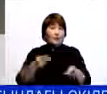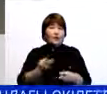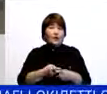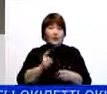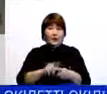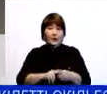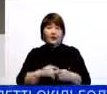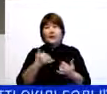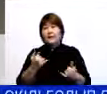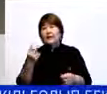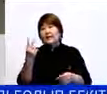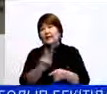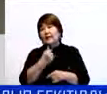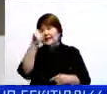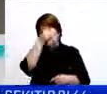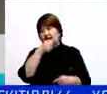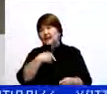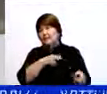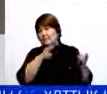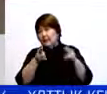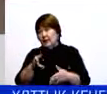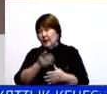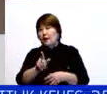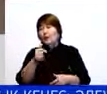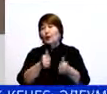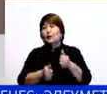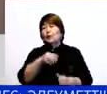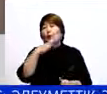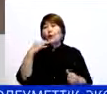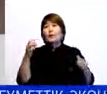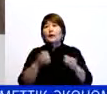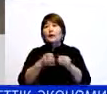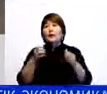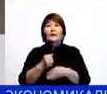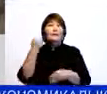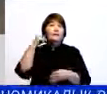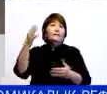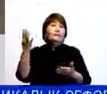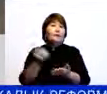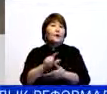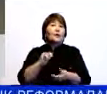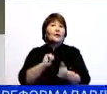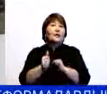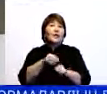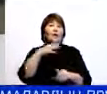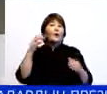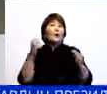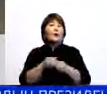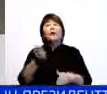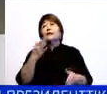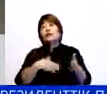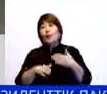турниріне биыл 2-ші жыл келіп жатқанымыз. Бұл турнирде көптеген командалар жетістікке жетіп жатыр. Осы жарыста көптеген командалар